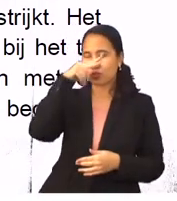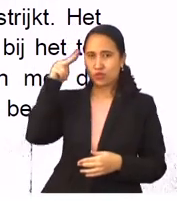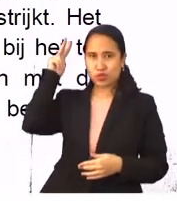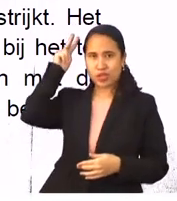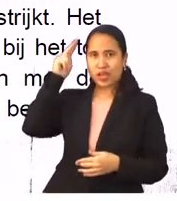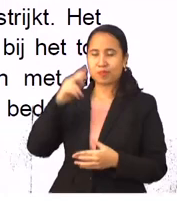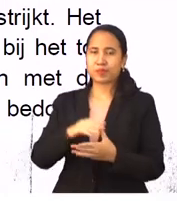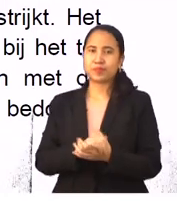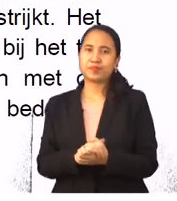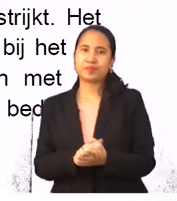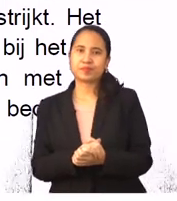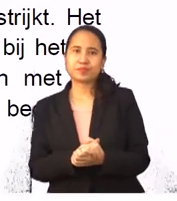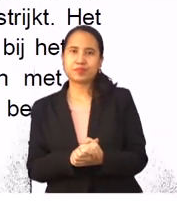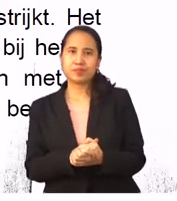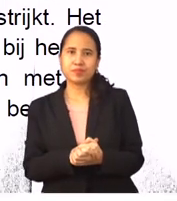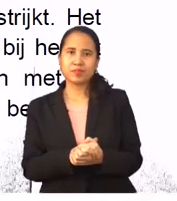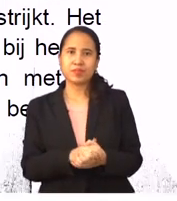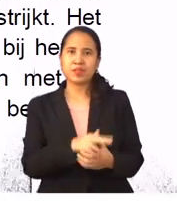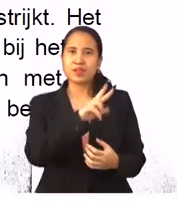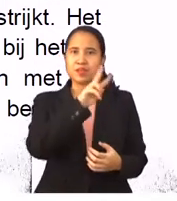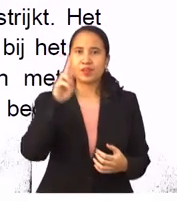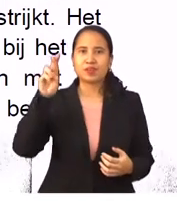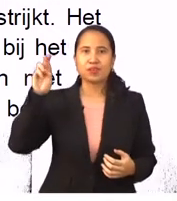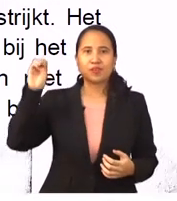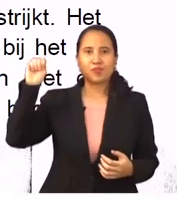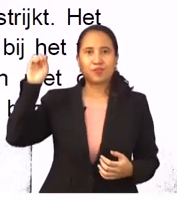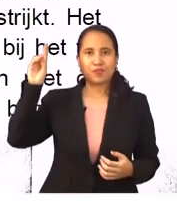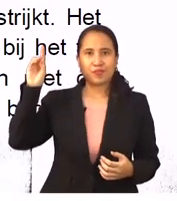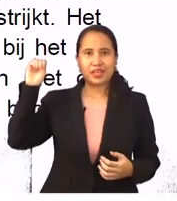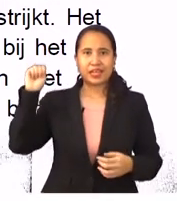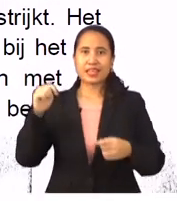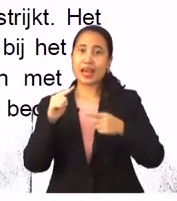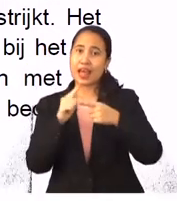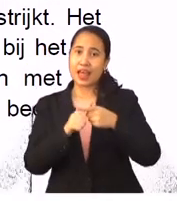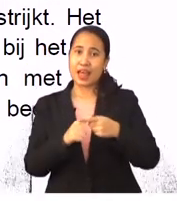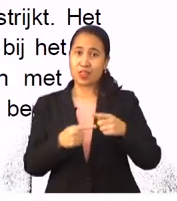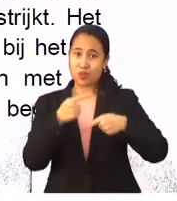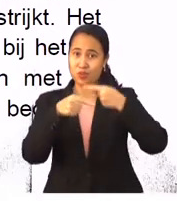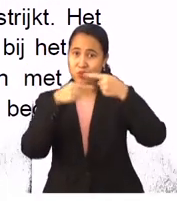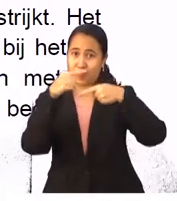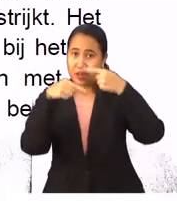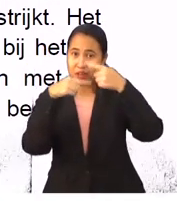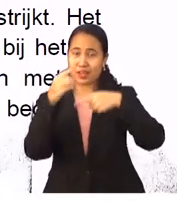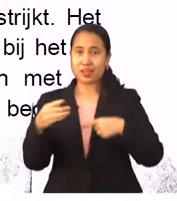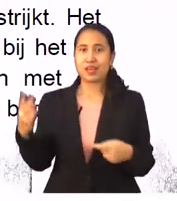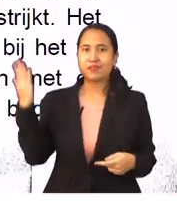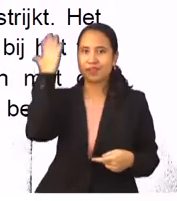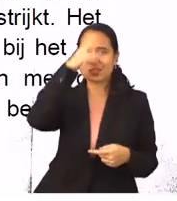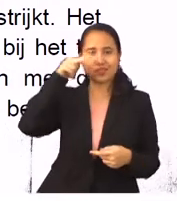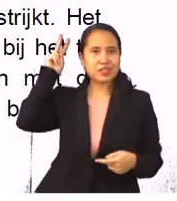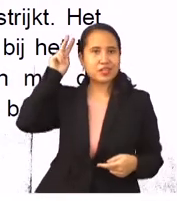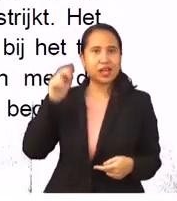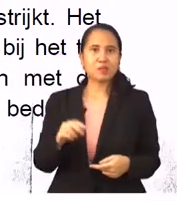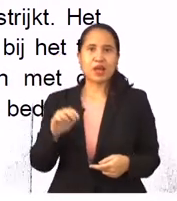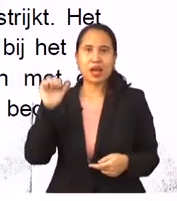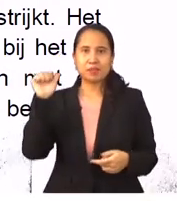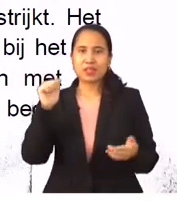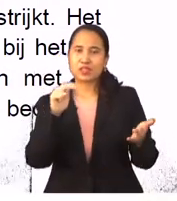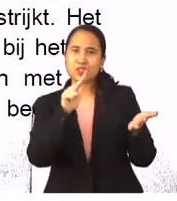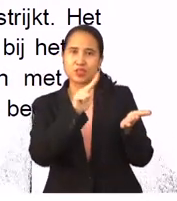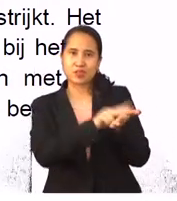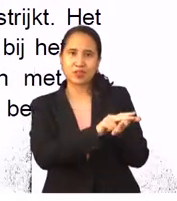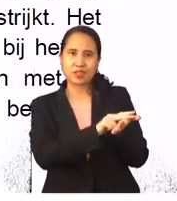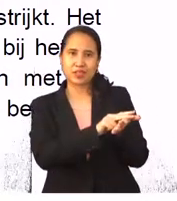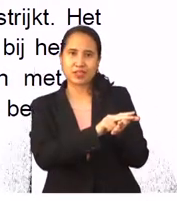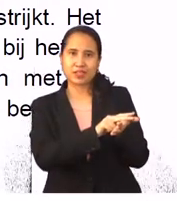het kader van de vrede, nationale eenheid en ontwikkeling van de Republiek Suriname is de Amnestiewet selectief geweest nu